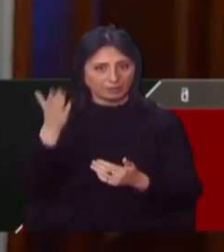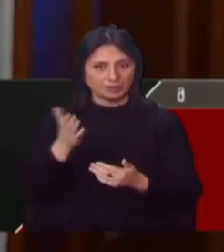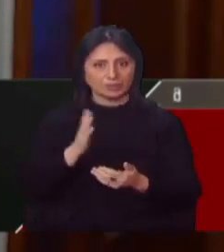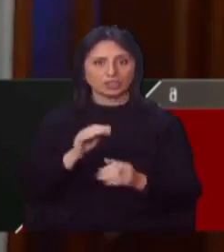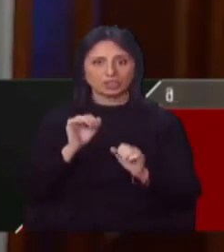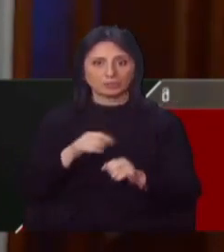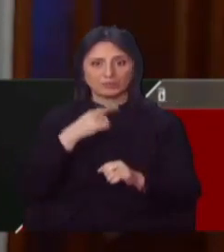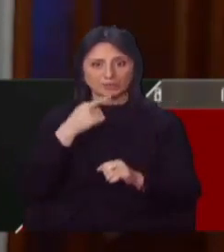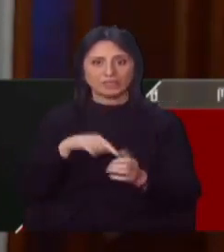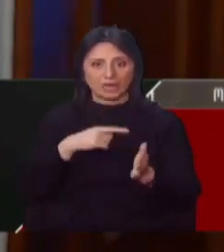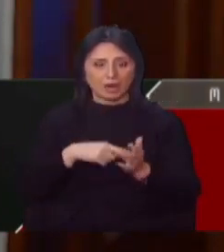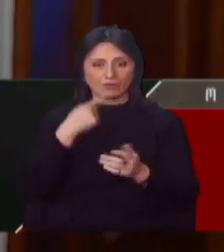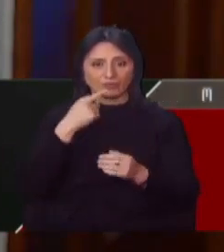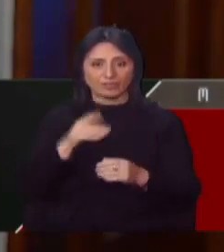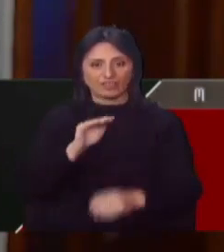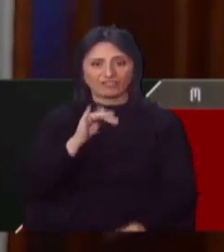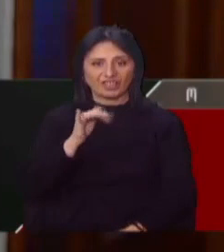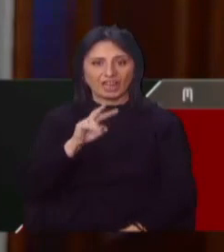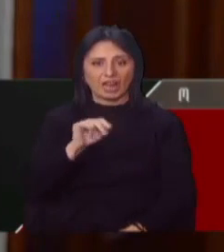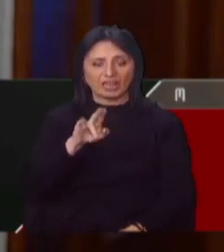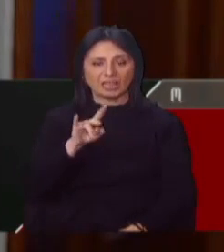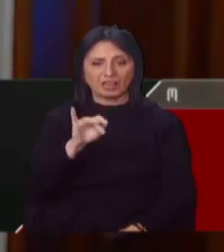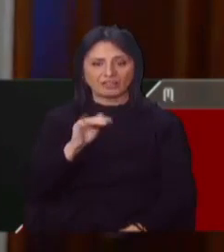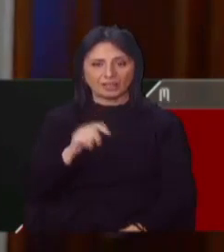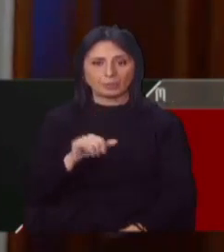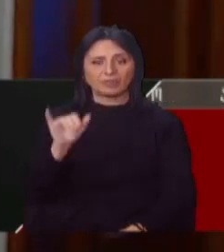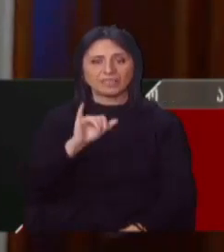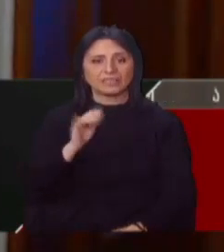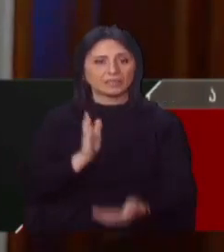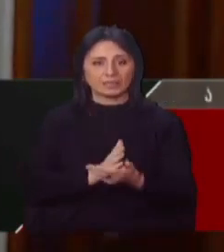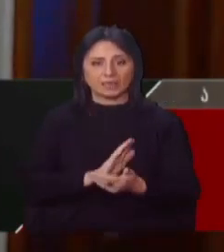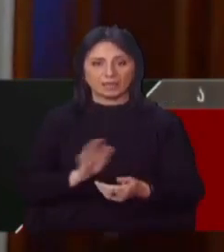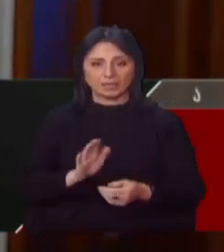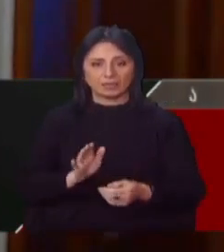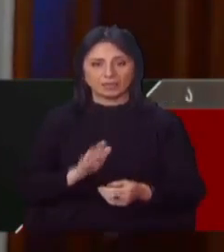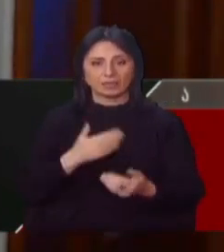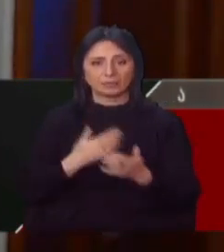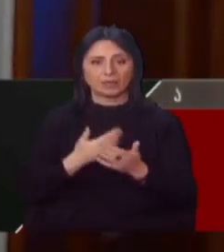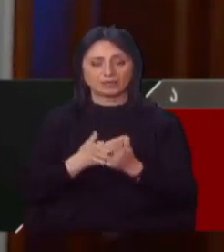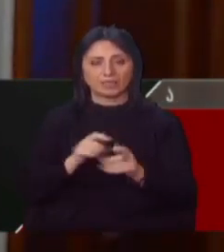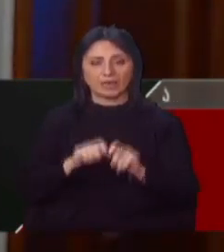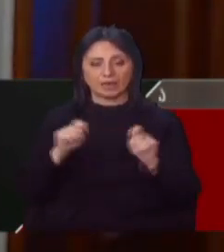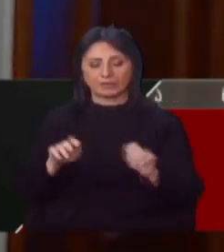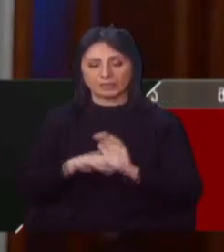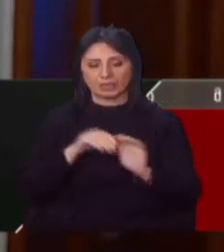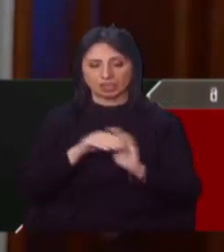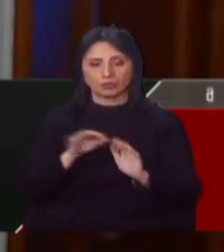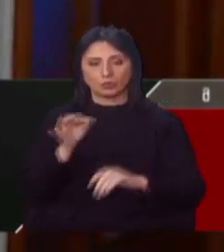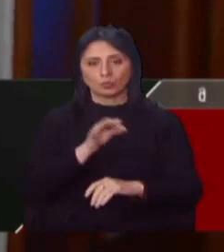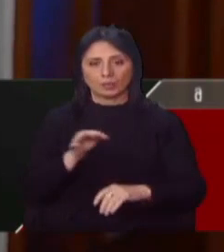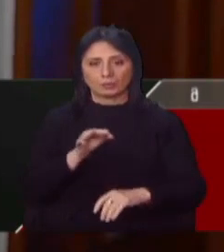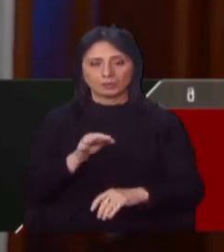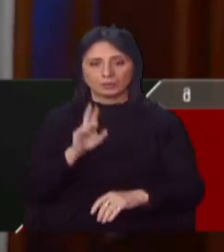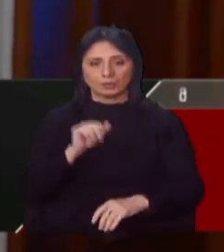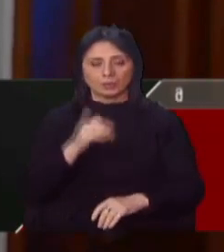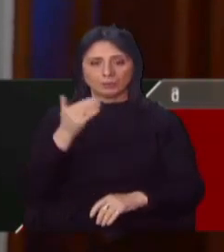shtatebshi shemdjer eseti kalaki daosakhlo Philadelphia, sada tsararis magalitad gaxsneli sarchevno ubani